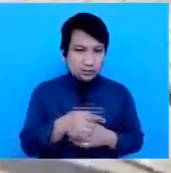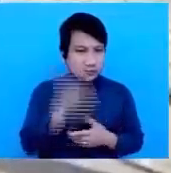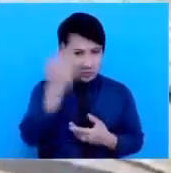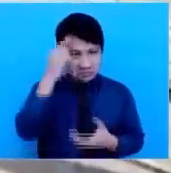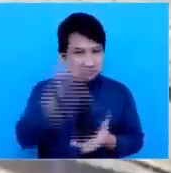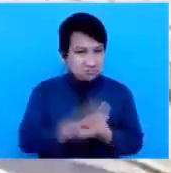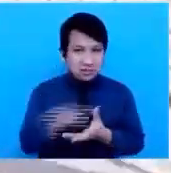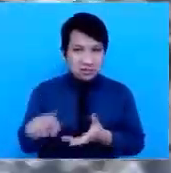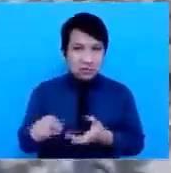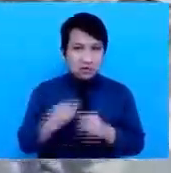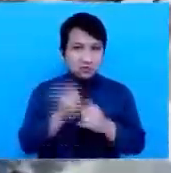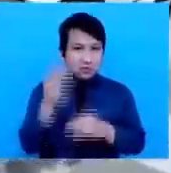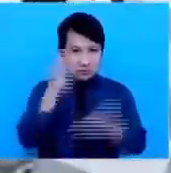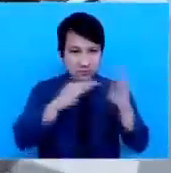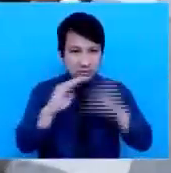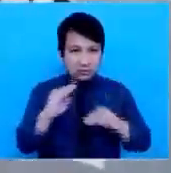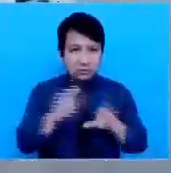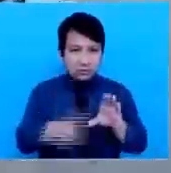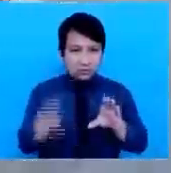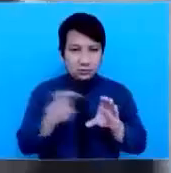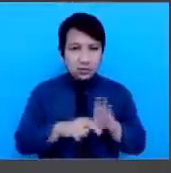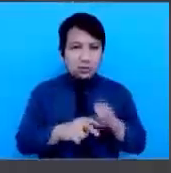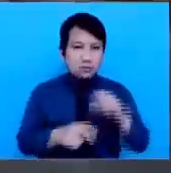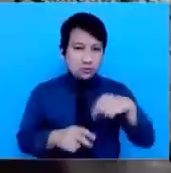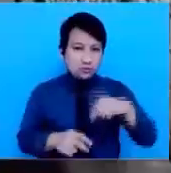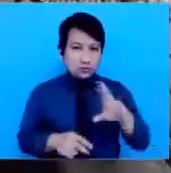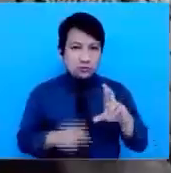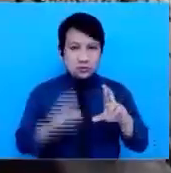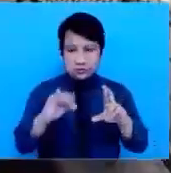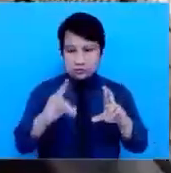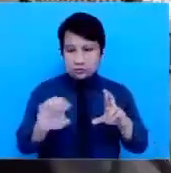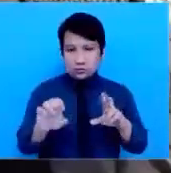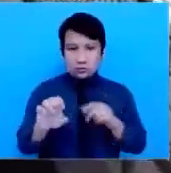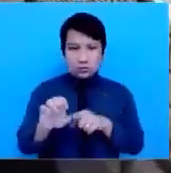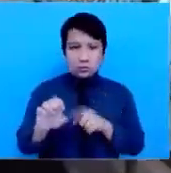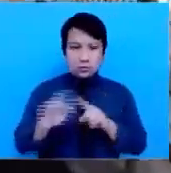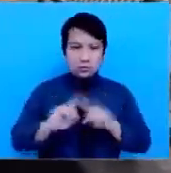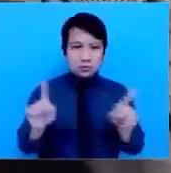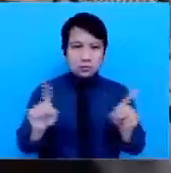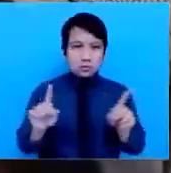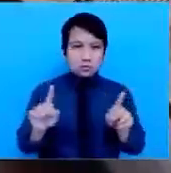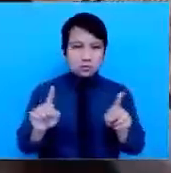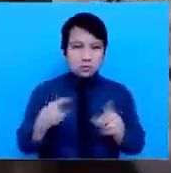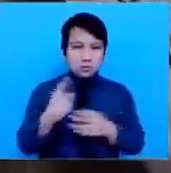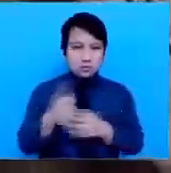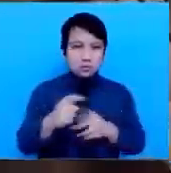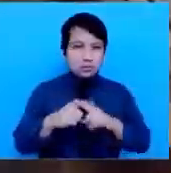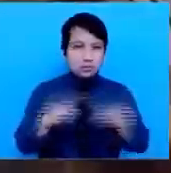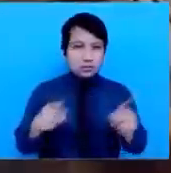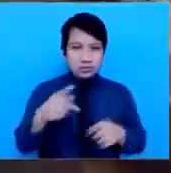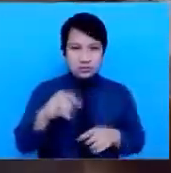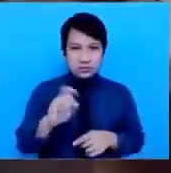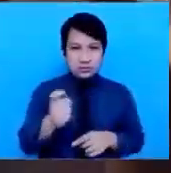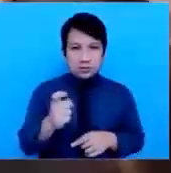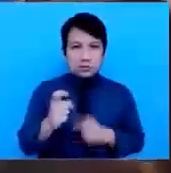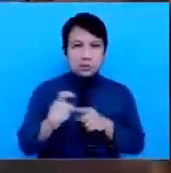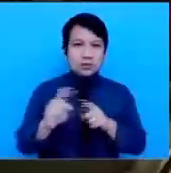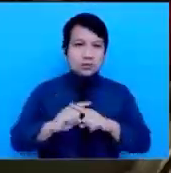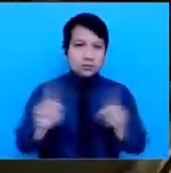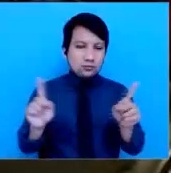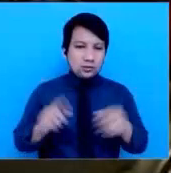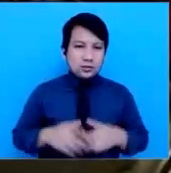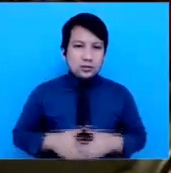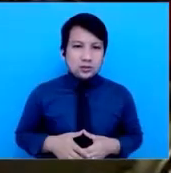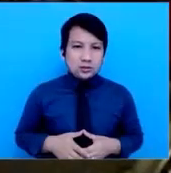Problemado rin ng iba pang pasahero na tanging QR code ang dala. Kaya payo nila sa mga pasahero sa PTEX. Eh, in-advise